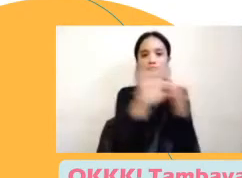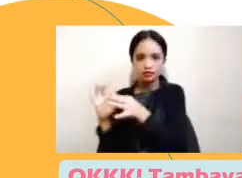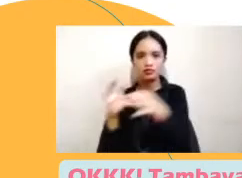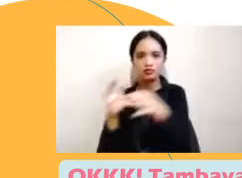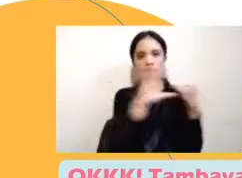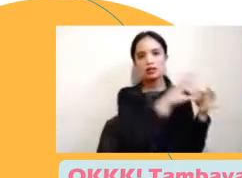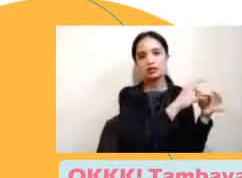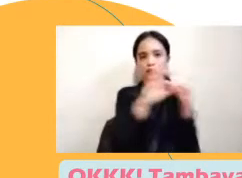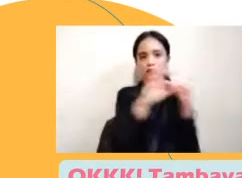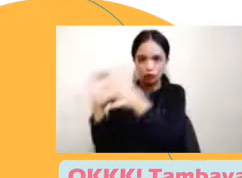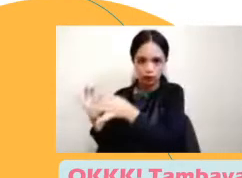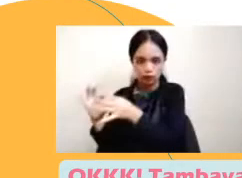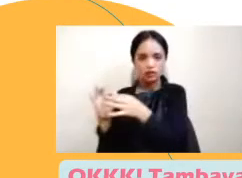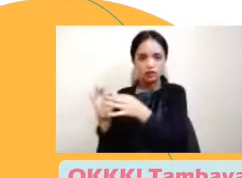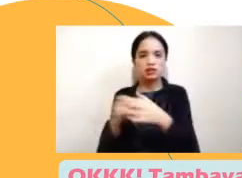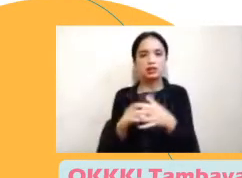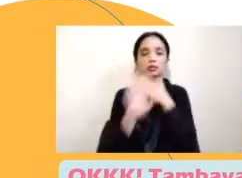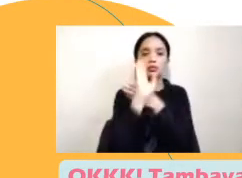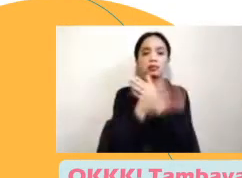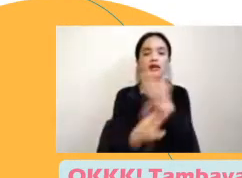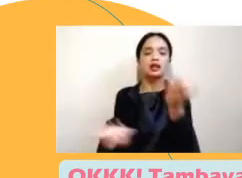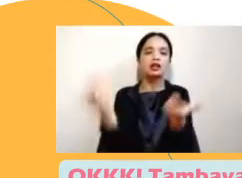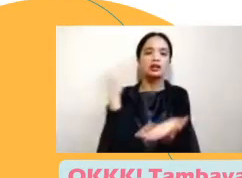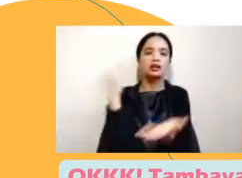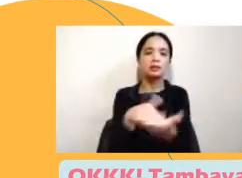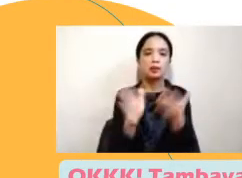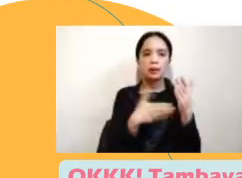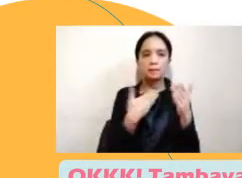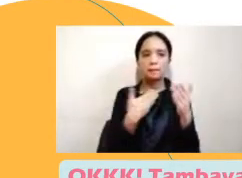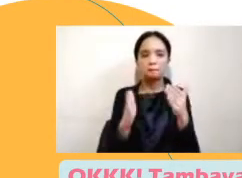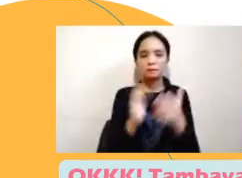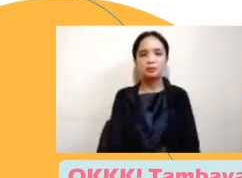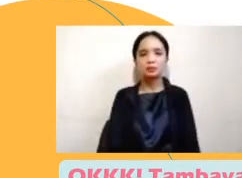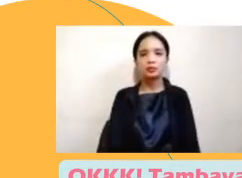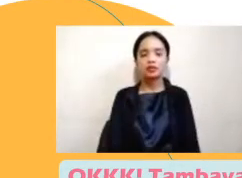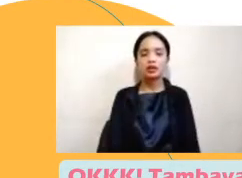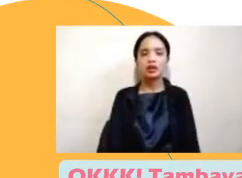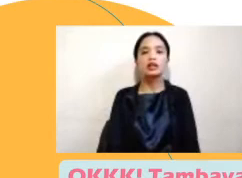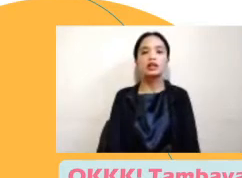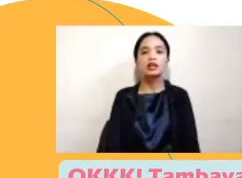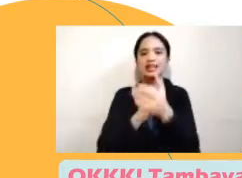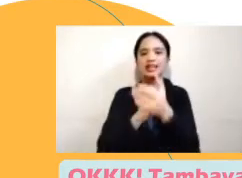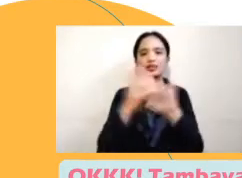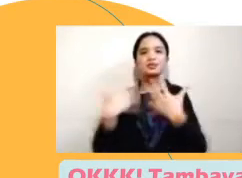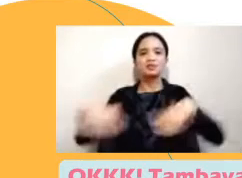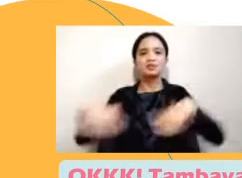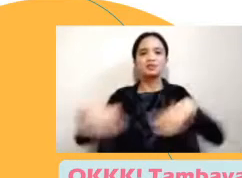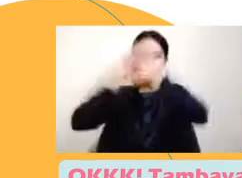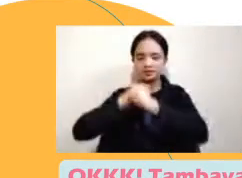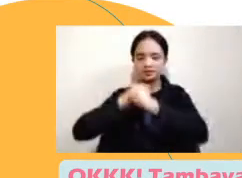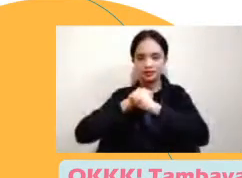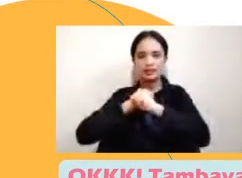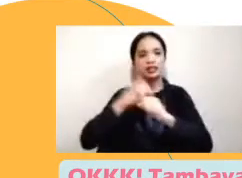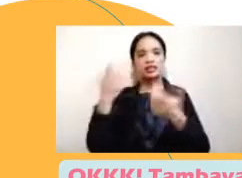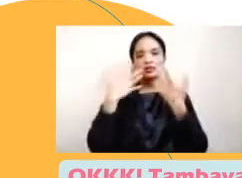Nagtatawid. At para bumalik ulit sa chorus. And then, of course, there's the outro. Which is parang, bye-bye, tapos na